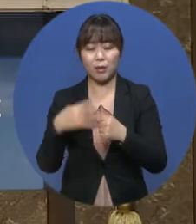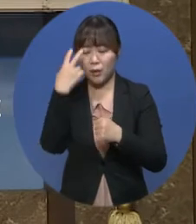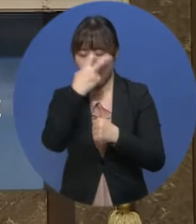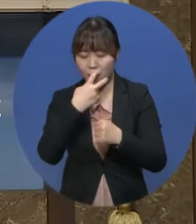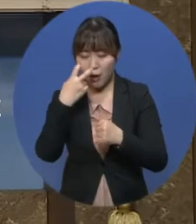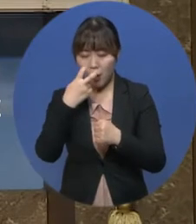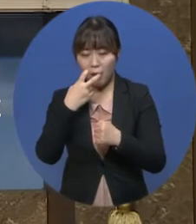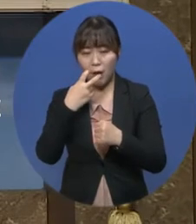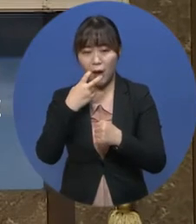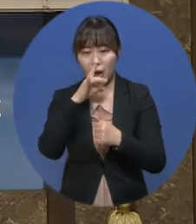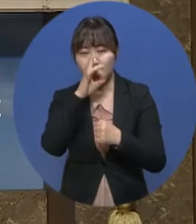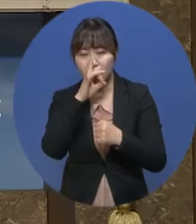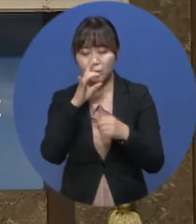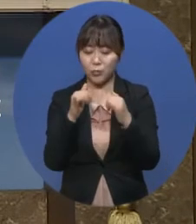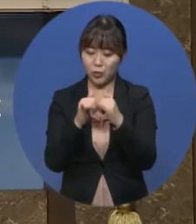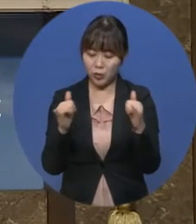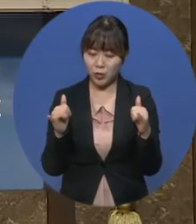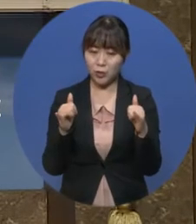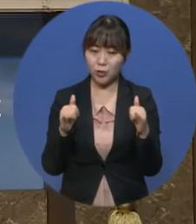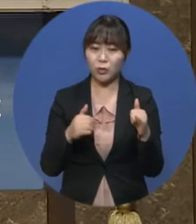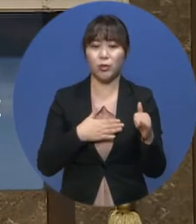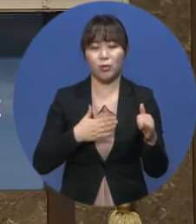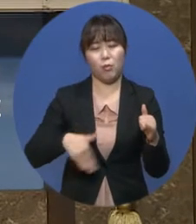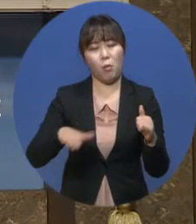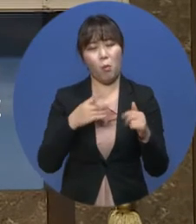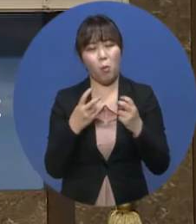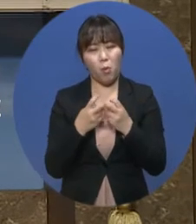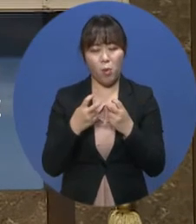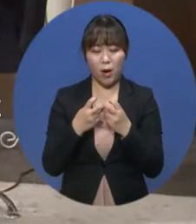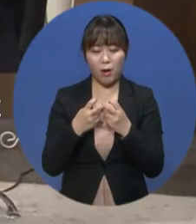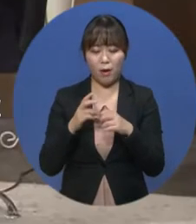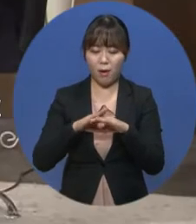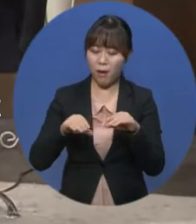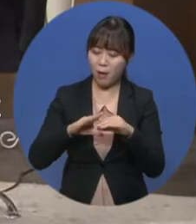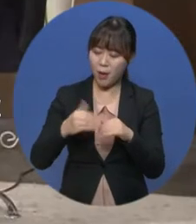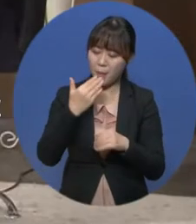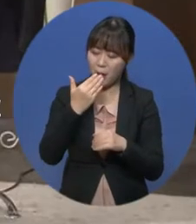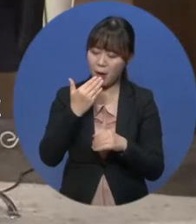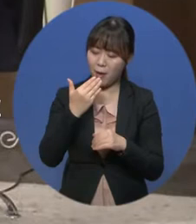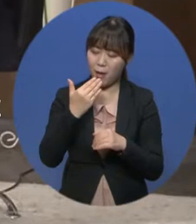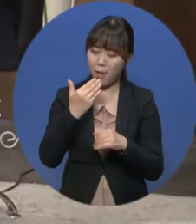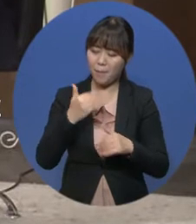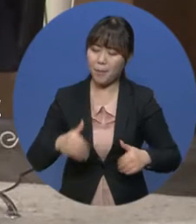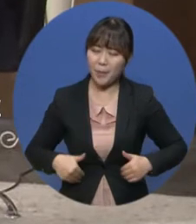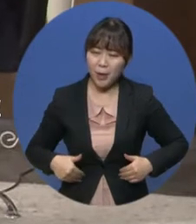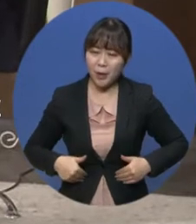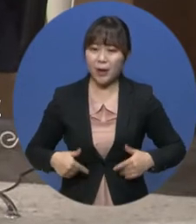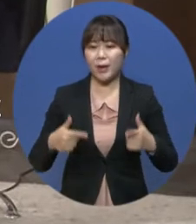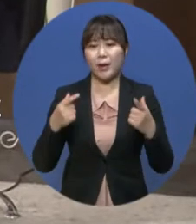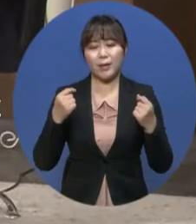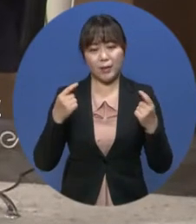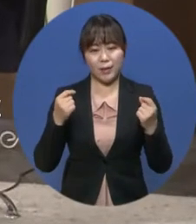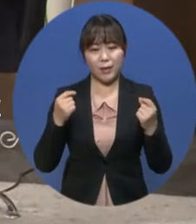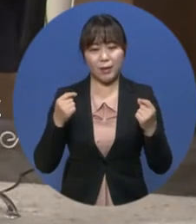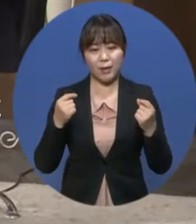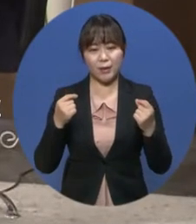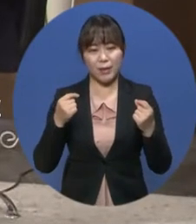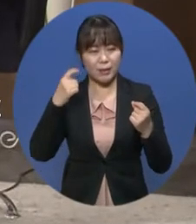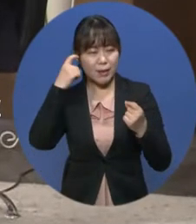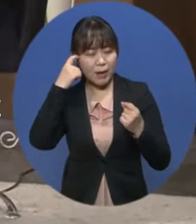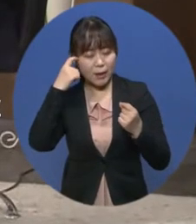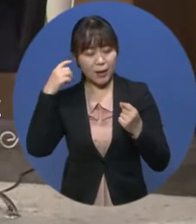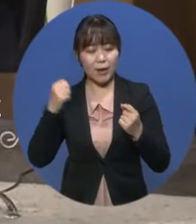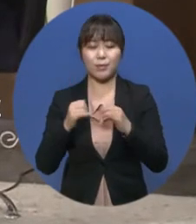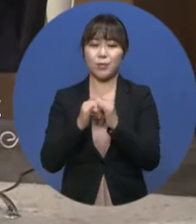못 받는 분들을 어떻게 우리가 해결해야 되지 않겠는가 하는 뜻을 가지고